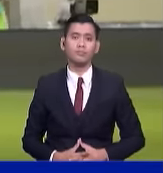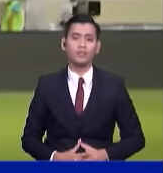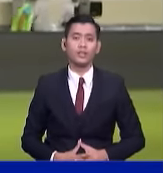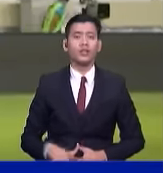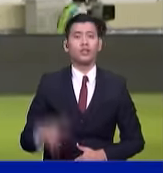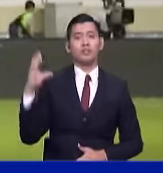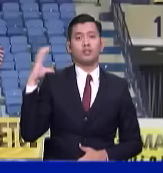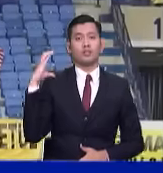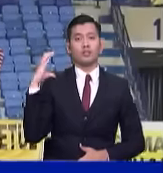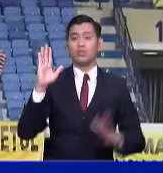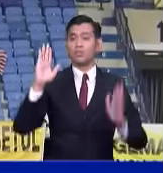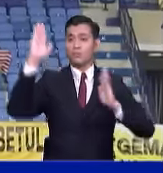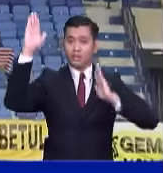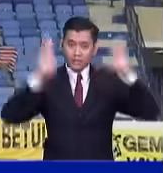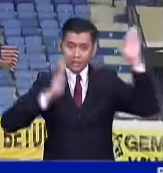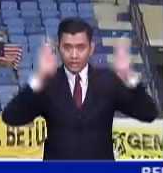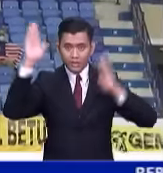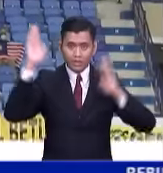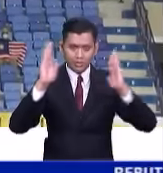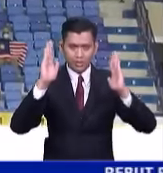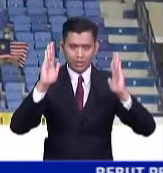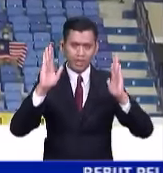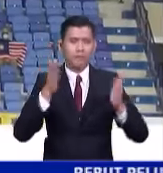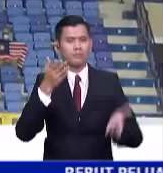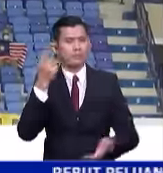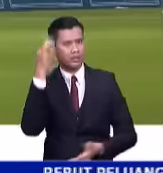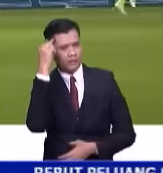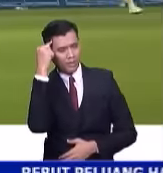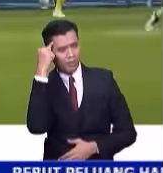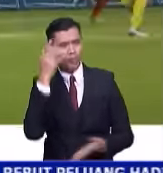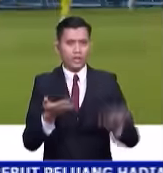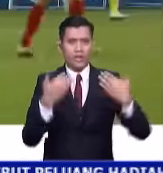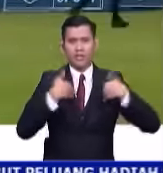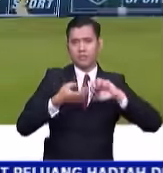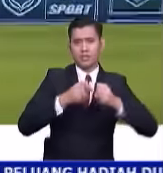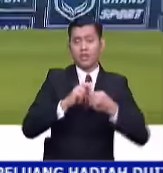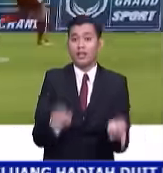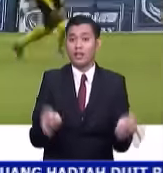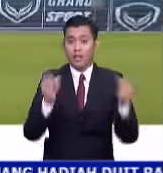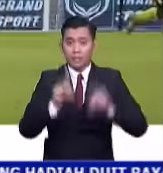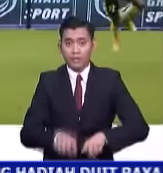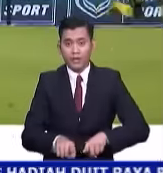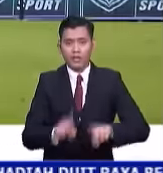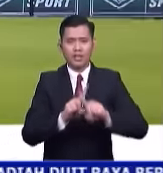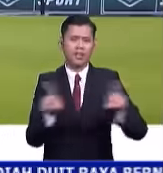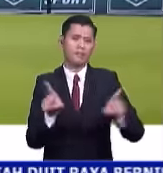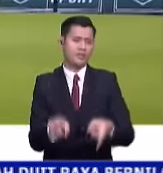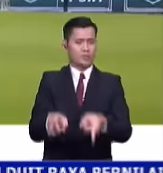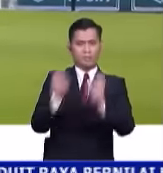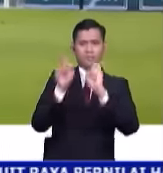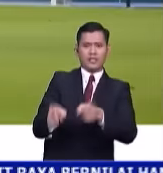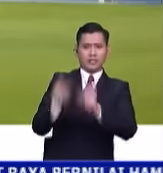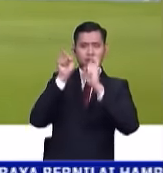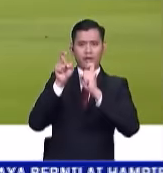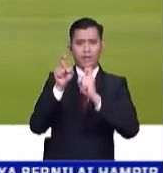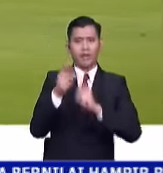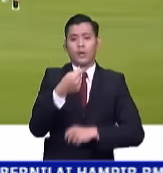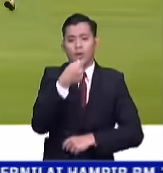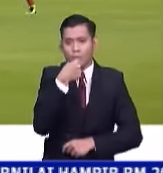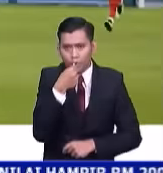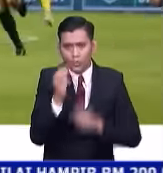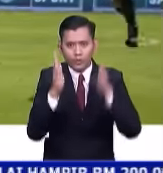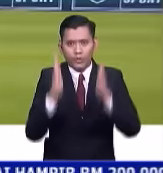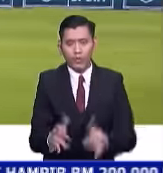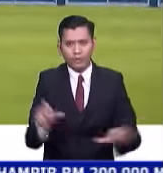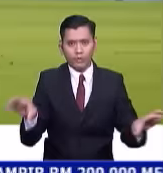Tan Cheng Ho mengakui pastinya terdapat insiden yang boleh dipertikai. Namun, perkara tersebut berlaku sangat pantas dan pengadil telah membuat keputusan